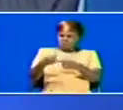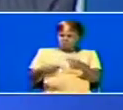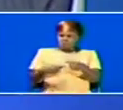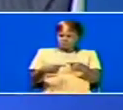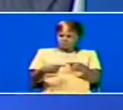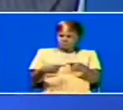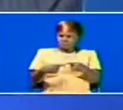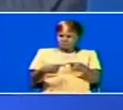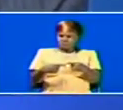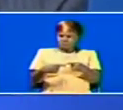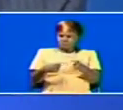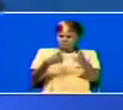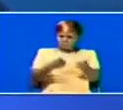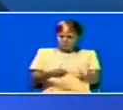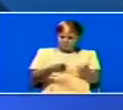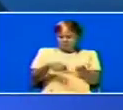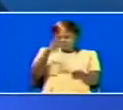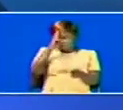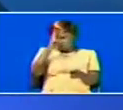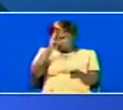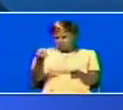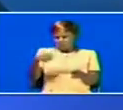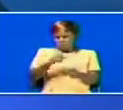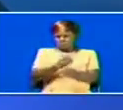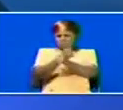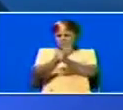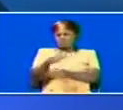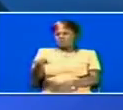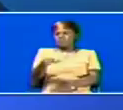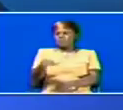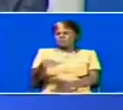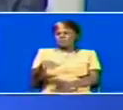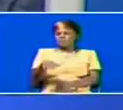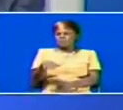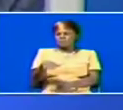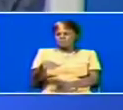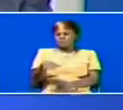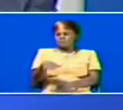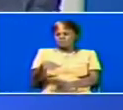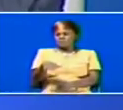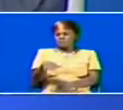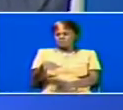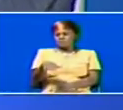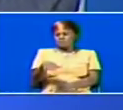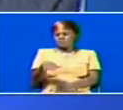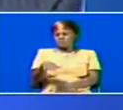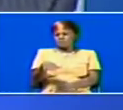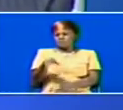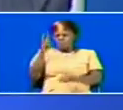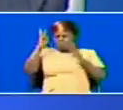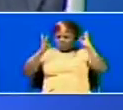kuhasiri wale askari ambao wamekuja kujaribu kulinda ni mazingira ambao ni mahali ambapo uhalifu umetendeka ama kuna